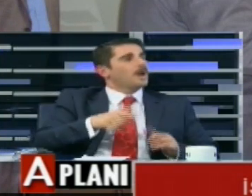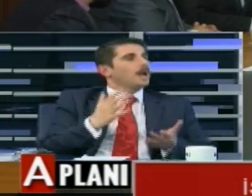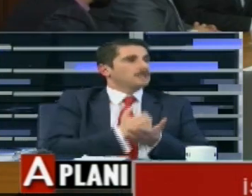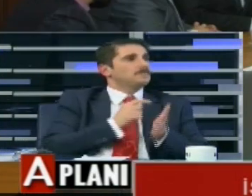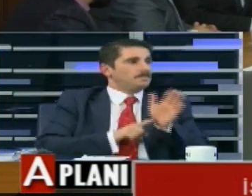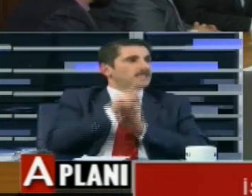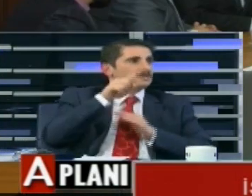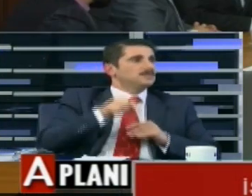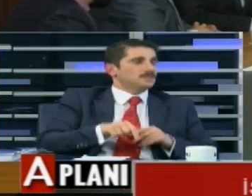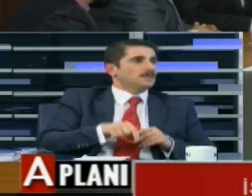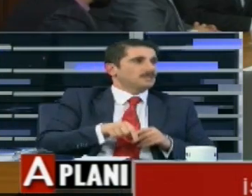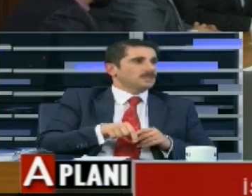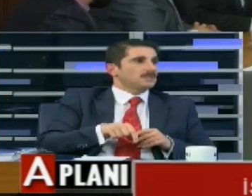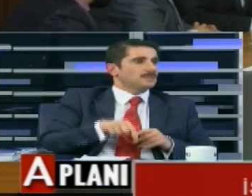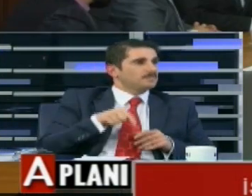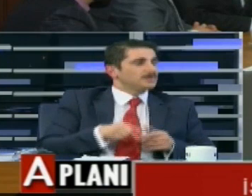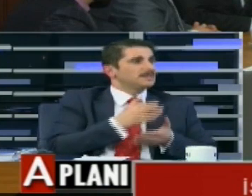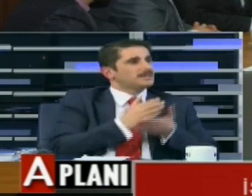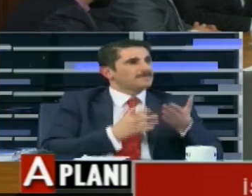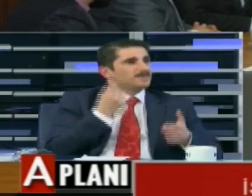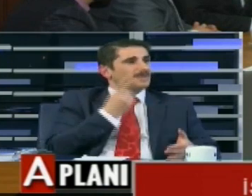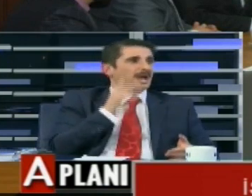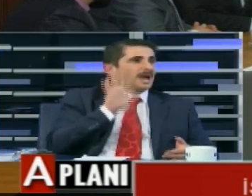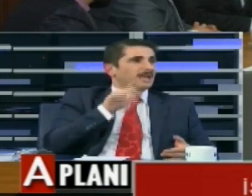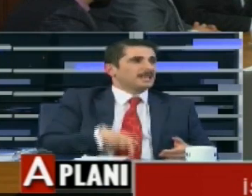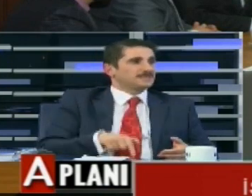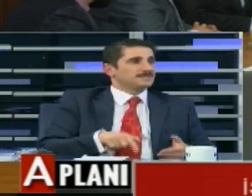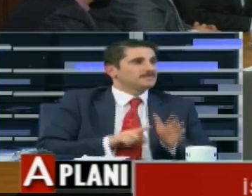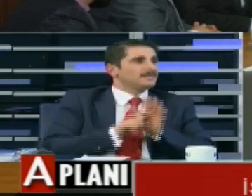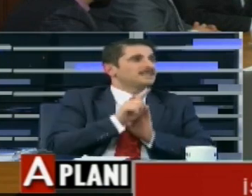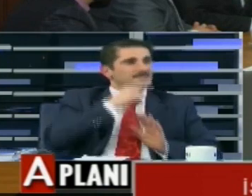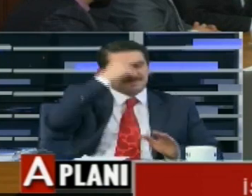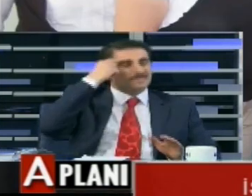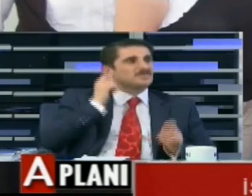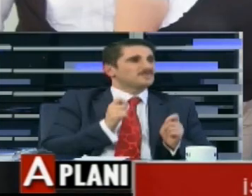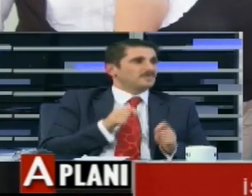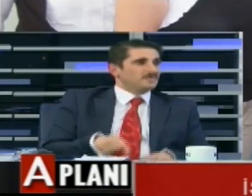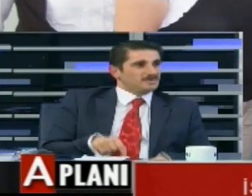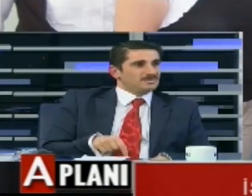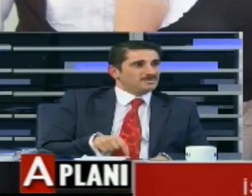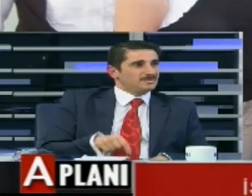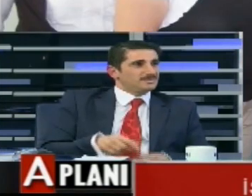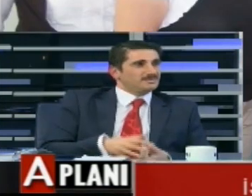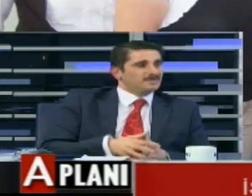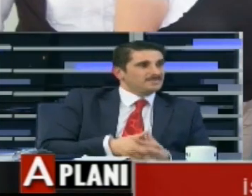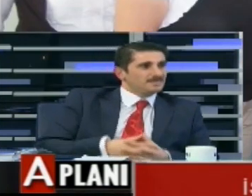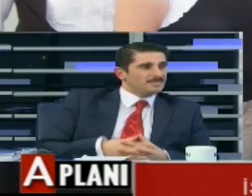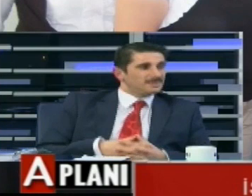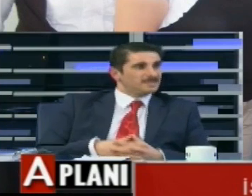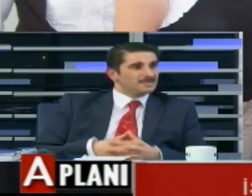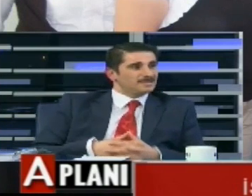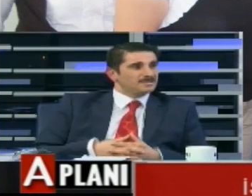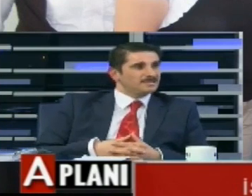seslerini duyurabilirler. Bu çözümler, tabii bunlar çözümler. Bu yollardan gidilirse eğer elbette ki çok büyük